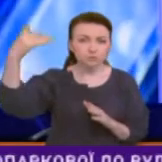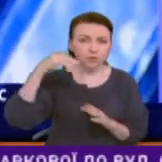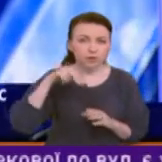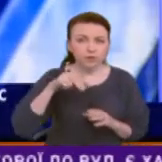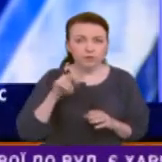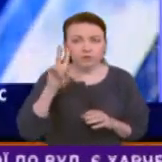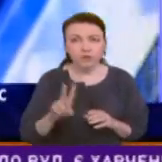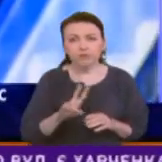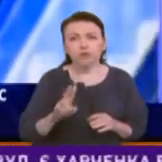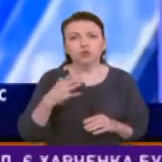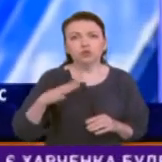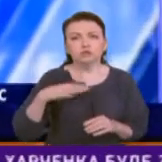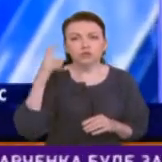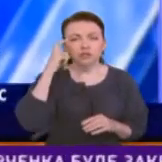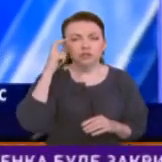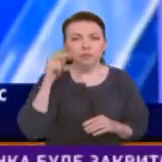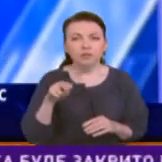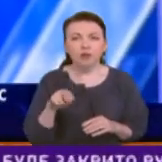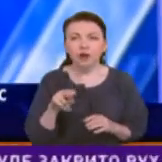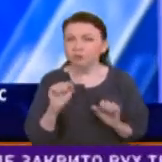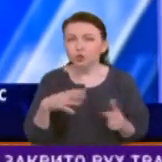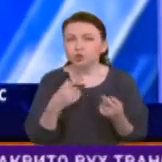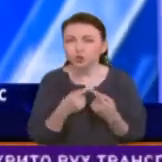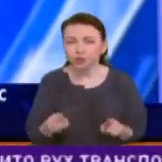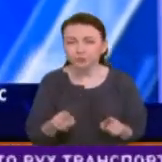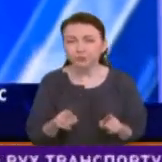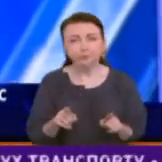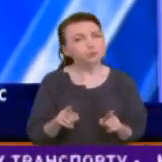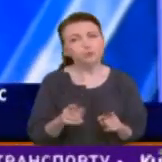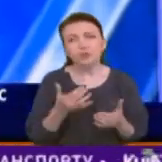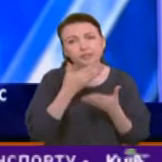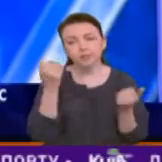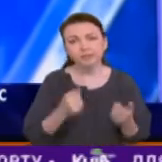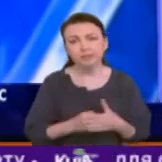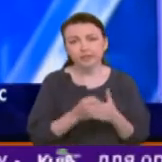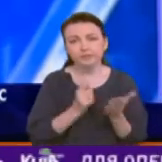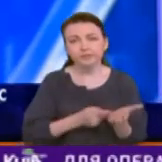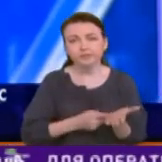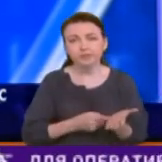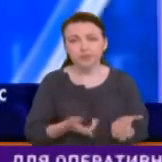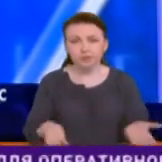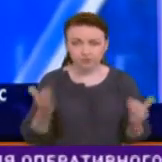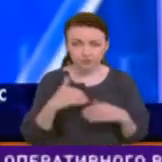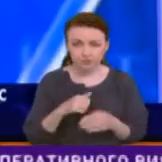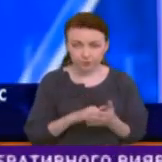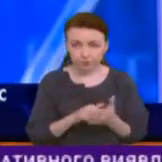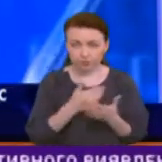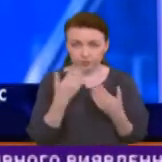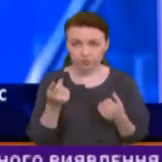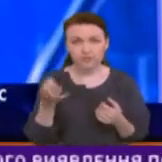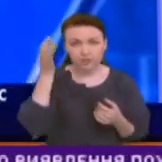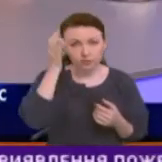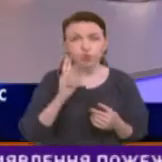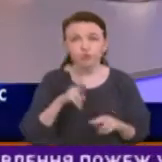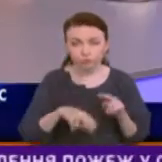церкви. Очікувати, що Київський патріархат міг бути іншим, у нас немає підстав. Тому що давайте згадаємо, хто вибудовував цю